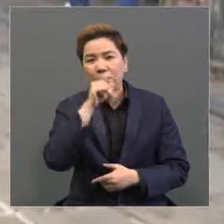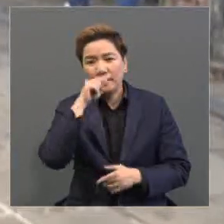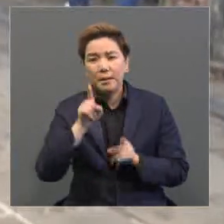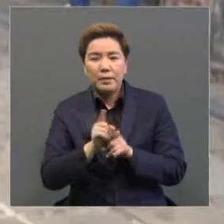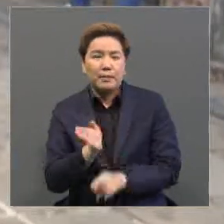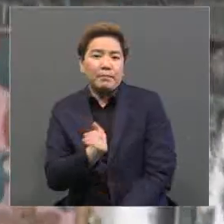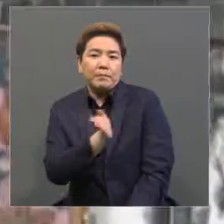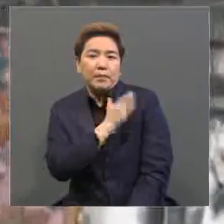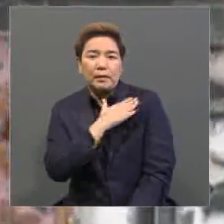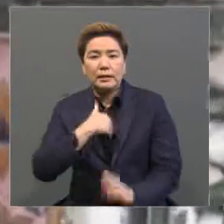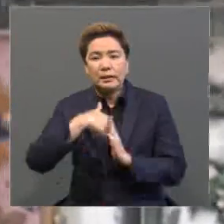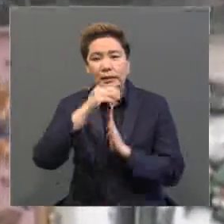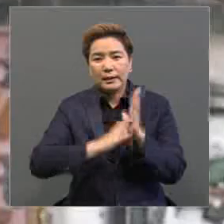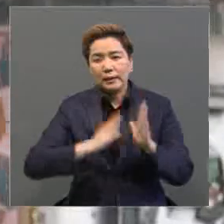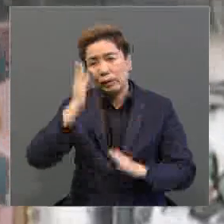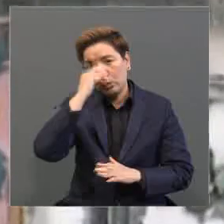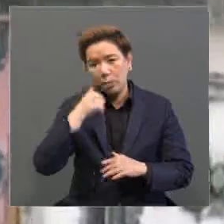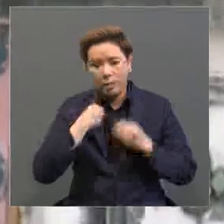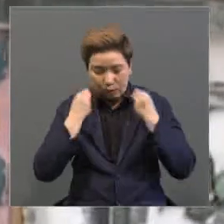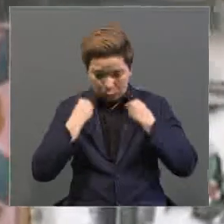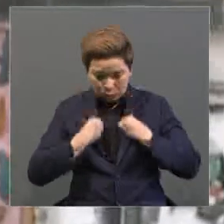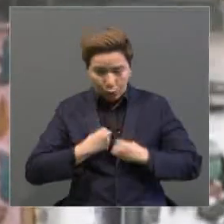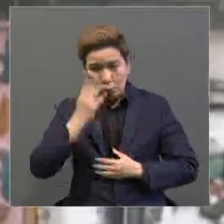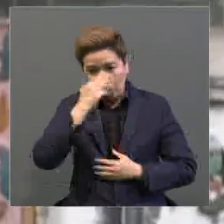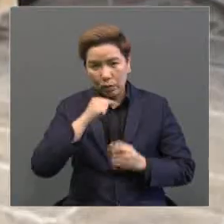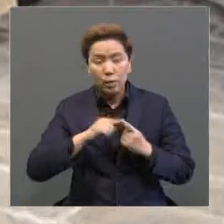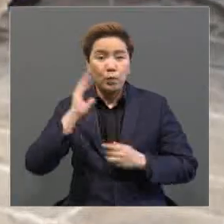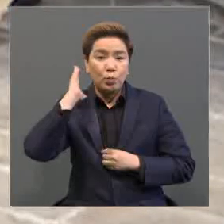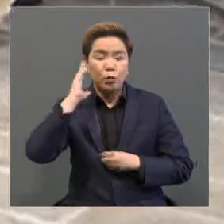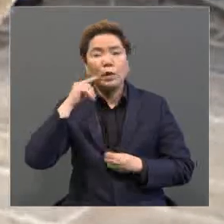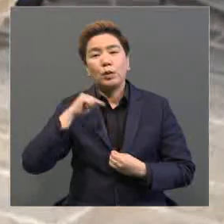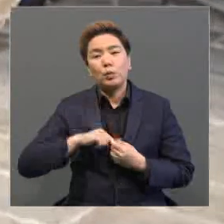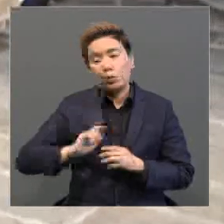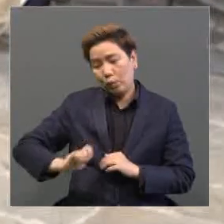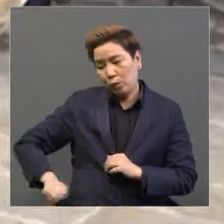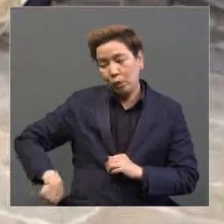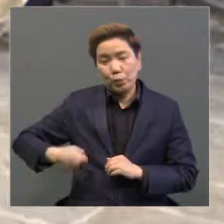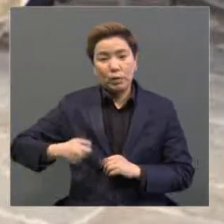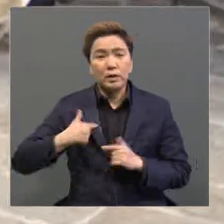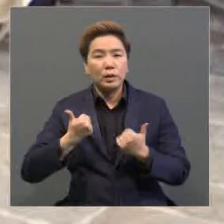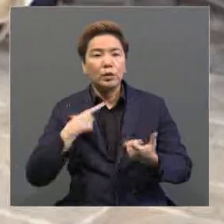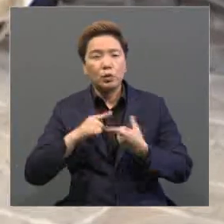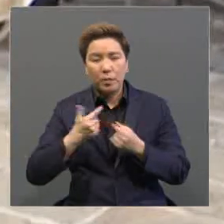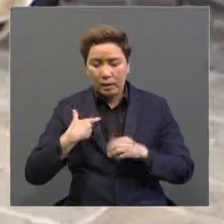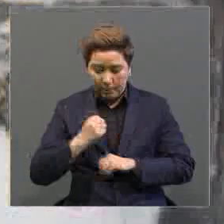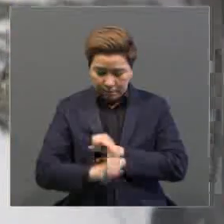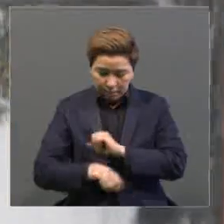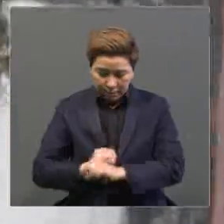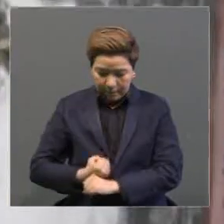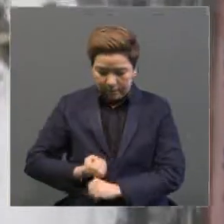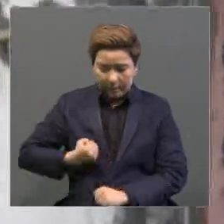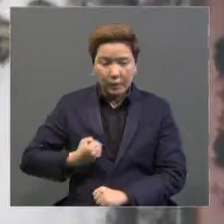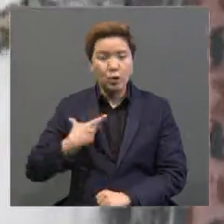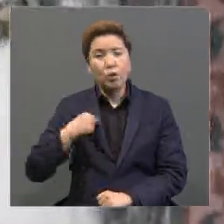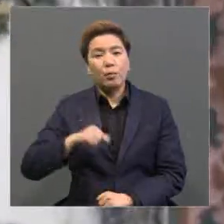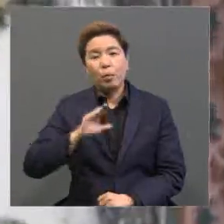ชุดไทยแบบห่มสบายนะสีสันสดใสมีเครื่องประดับสวยงามส่วนผู้ชายก็จะเป็นนุ่มโจงกระเบนนะครับผูกผ้าคาดผ้าผูก